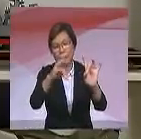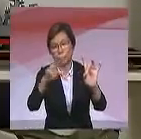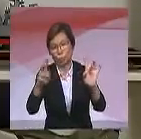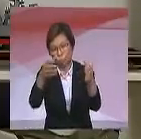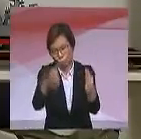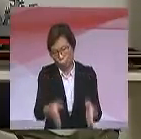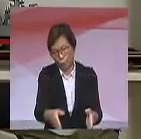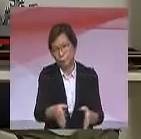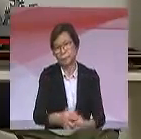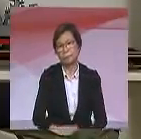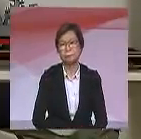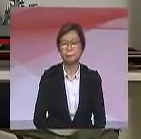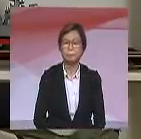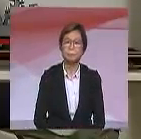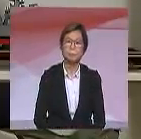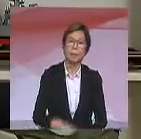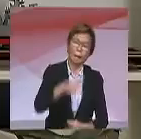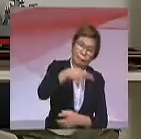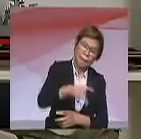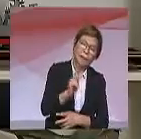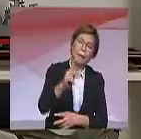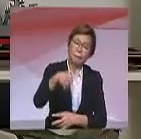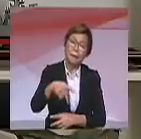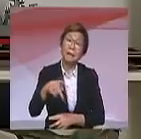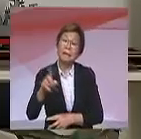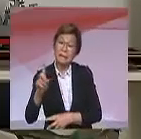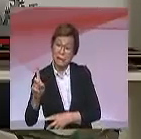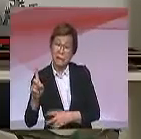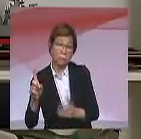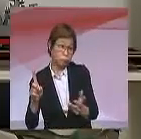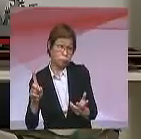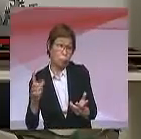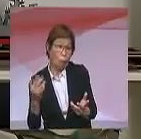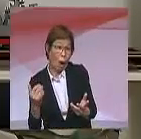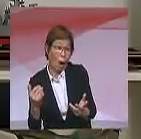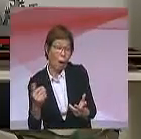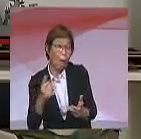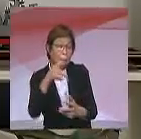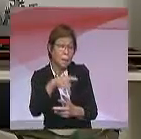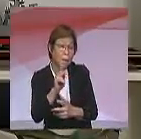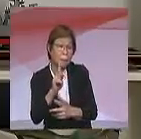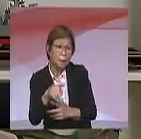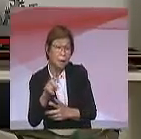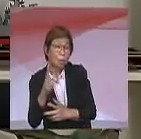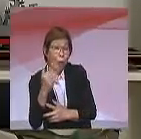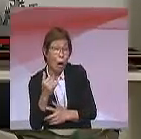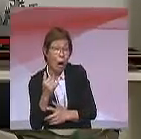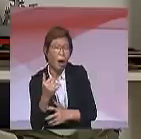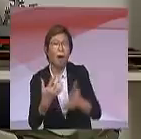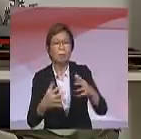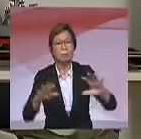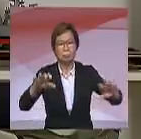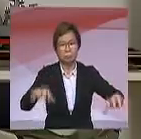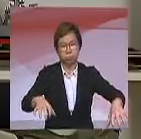8,062 orang. Pelaksanaan PKPD ini bagi membolehkan pergerakan keluar masuk di kawasan